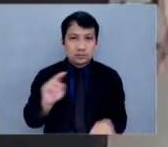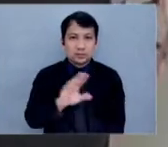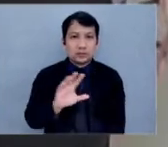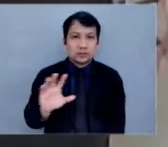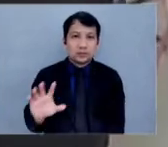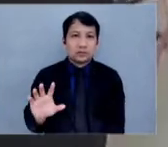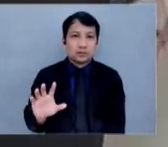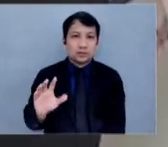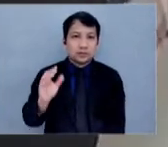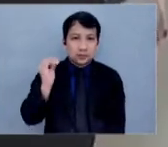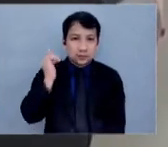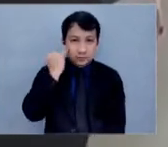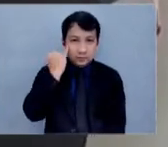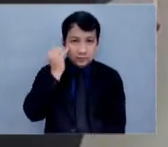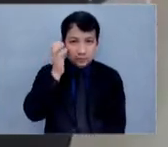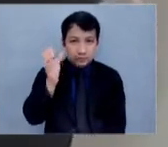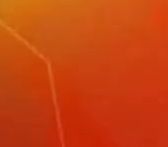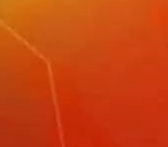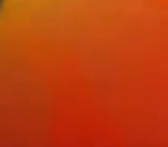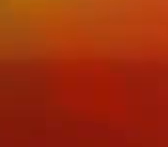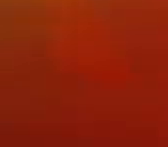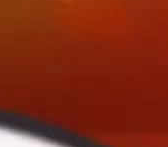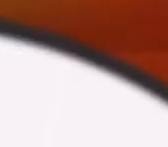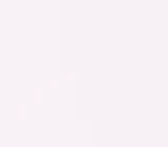JC Cosico, News 5.